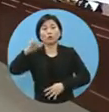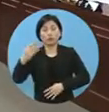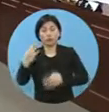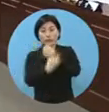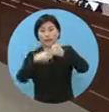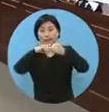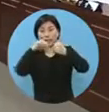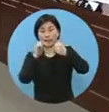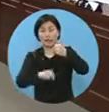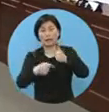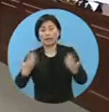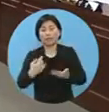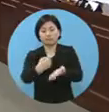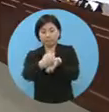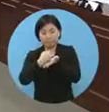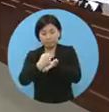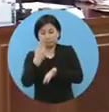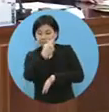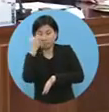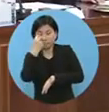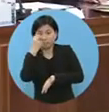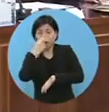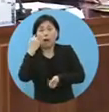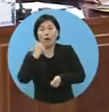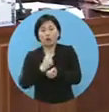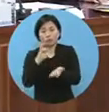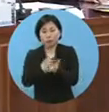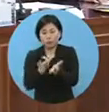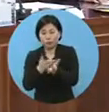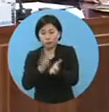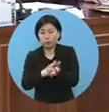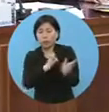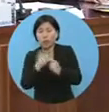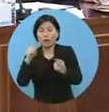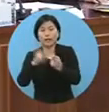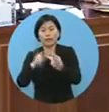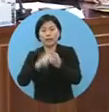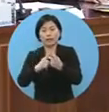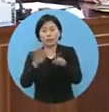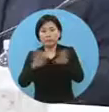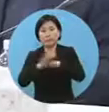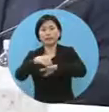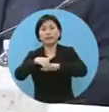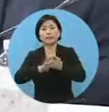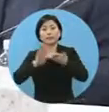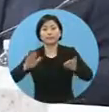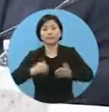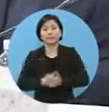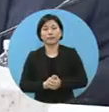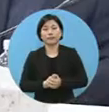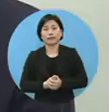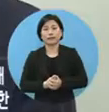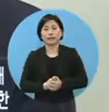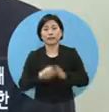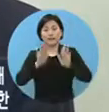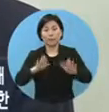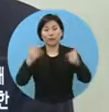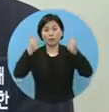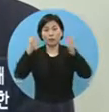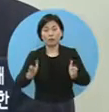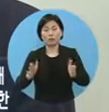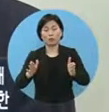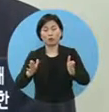이번 임시회 기간 중에 업무보고와 현지활동, 조례 재개정안 등 위원회 소관 안건을 처리합니다.